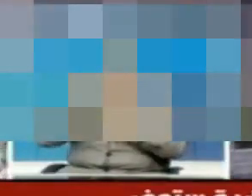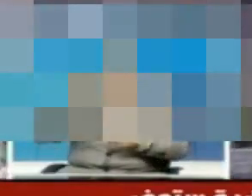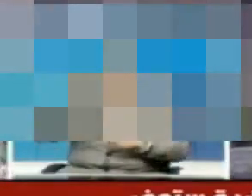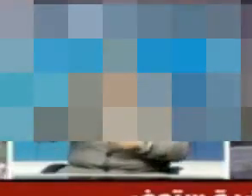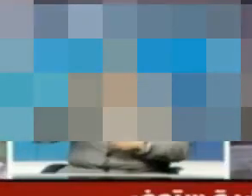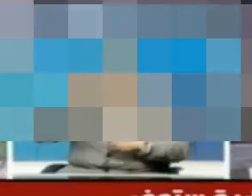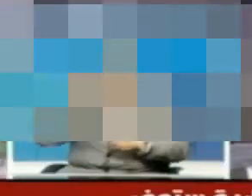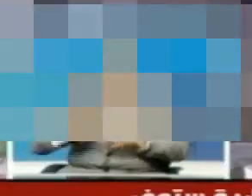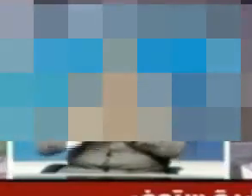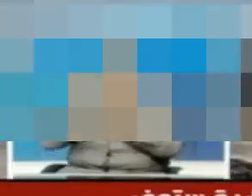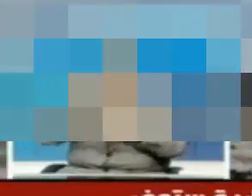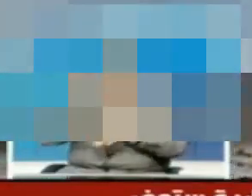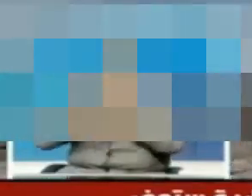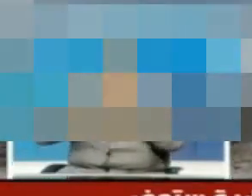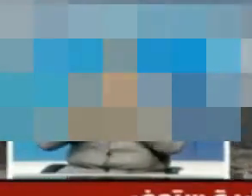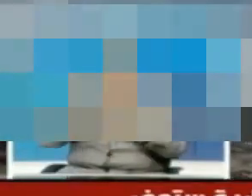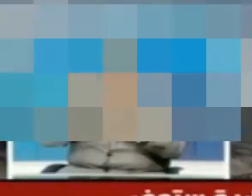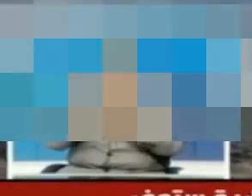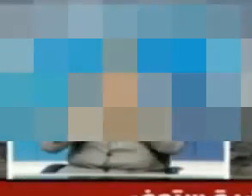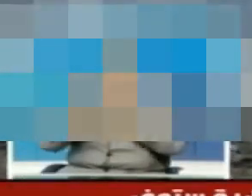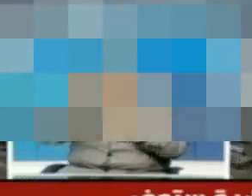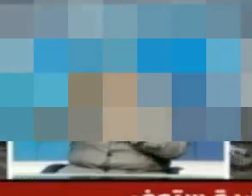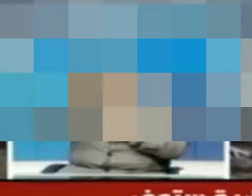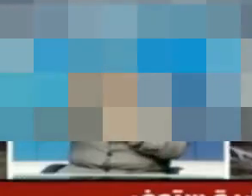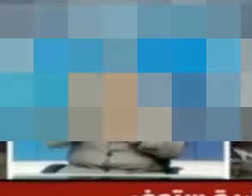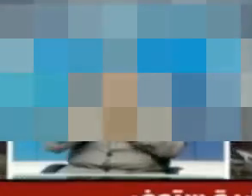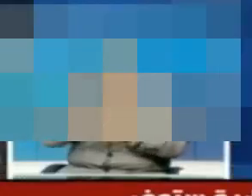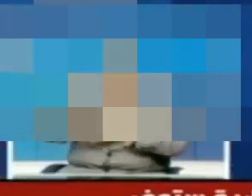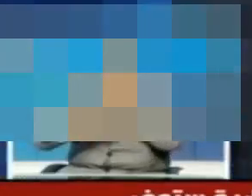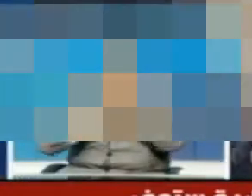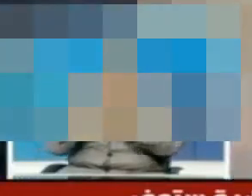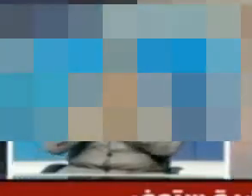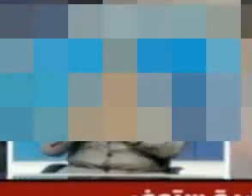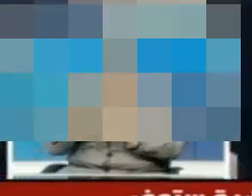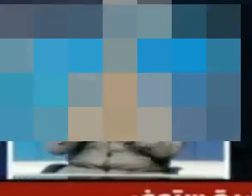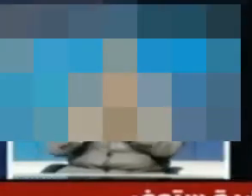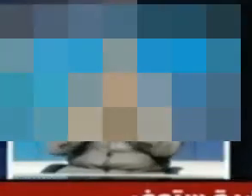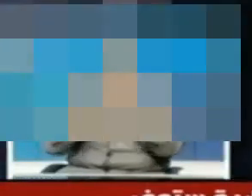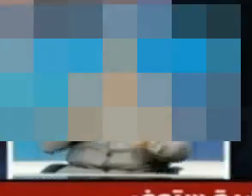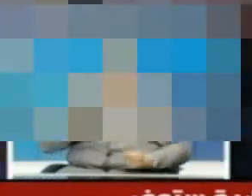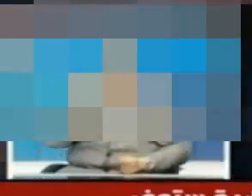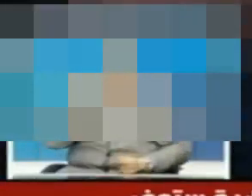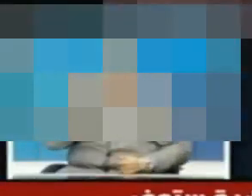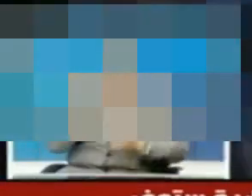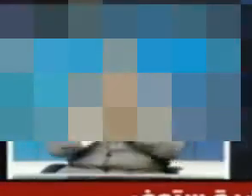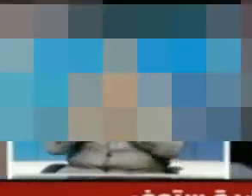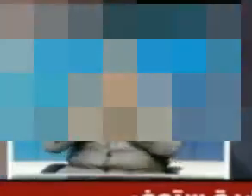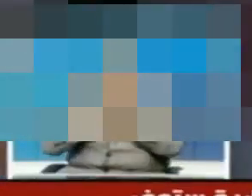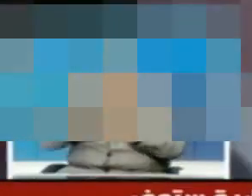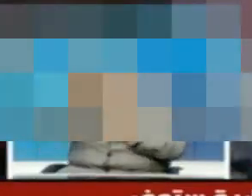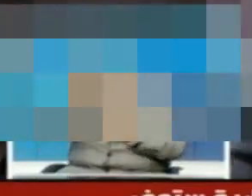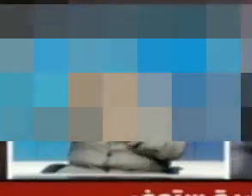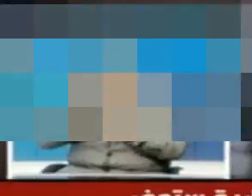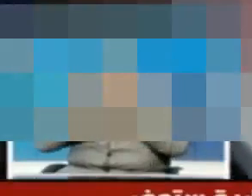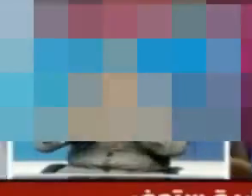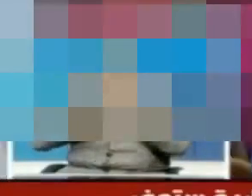لأسباب إنسانية، وفندوا فيها بنود البؤس الذي يحياه أهالي غزة من أمراض متفشية